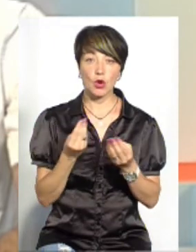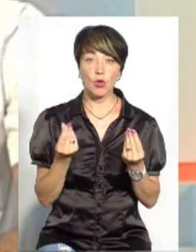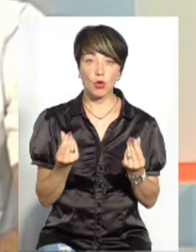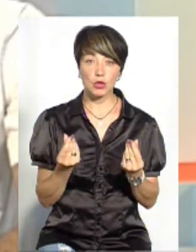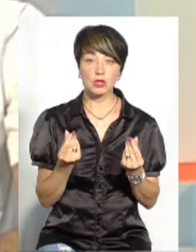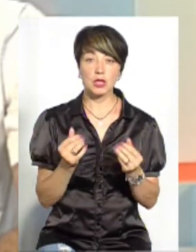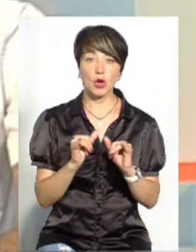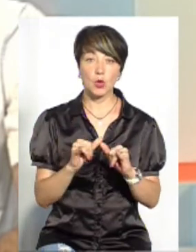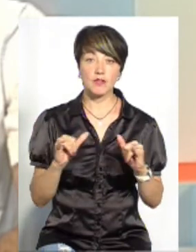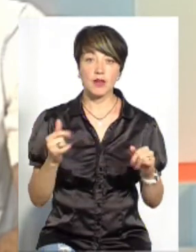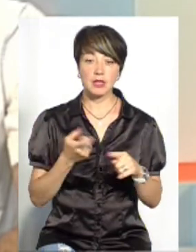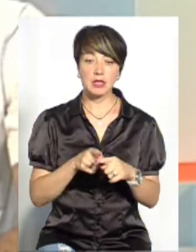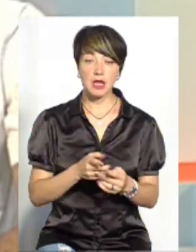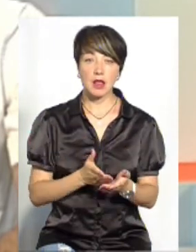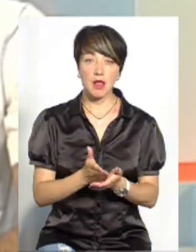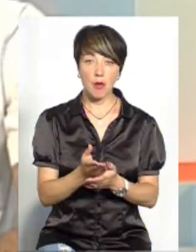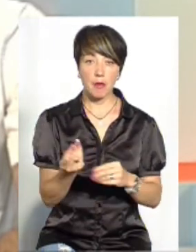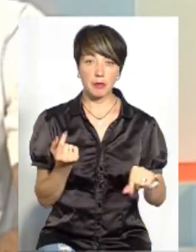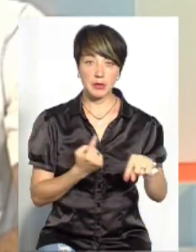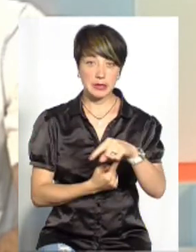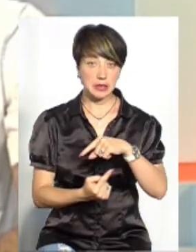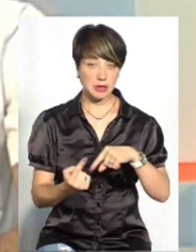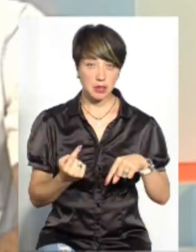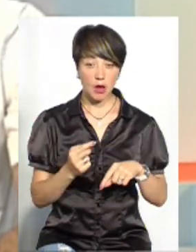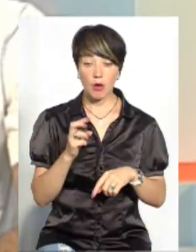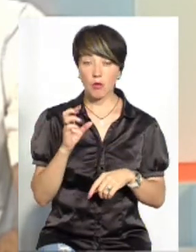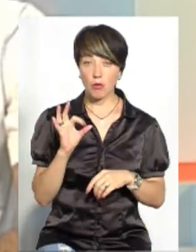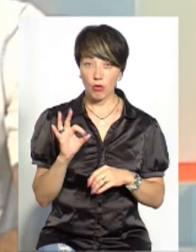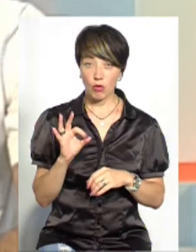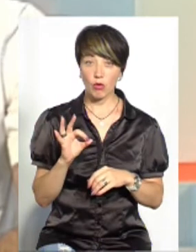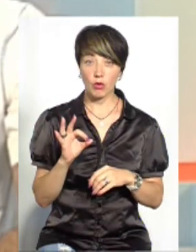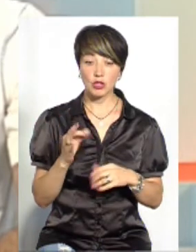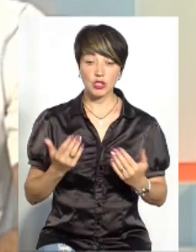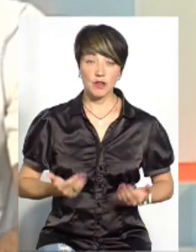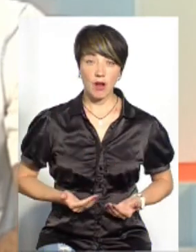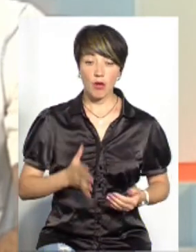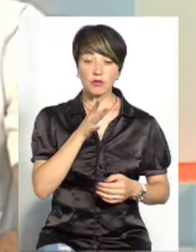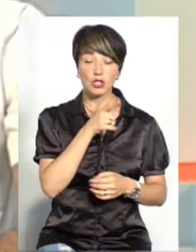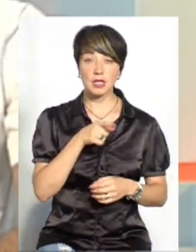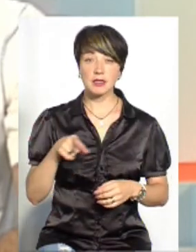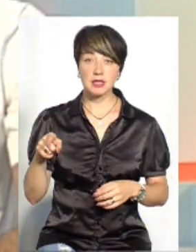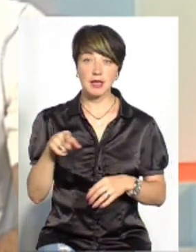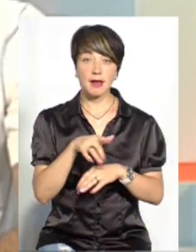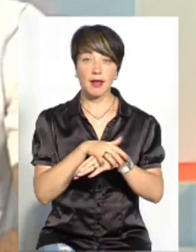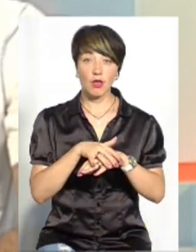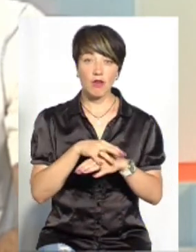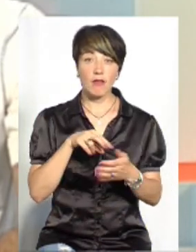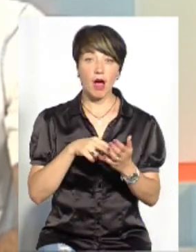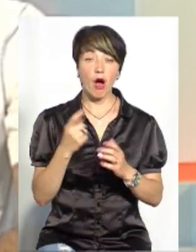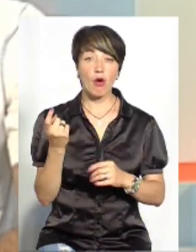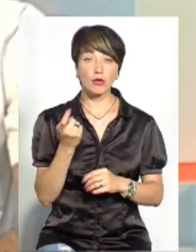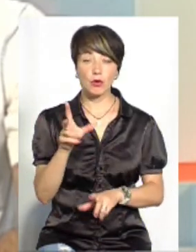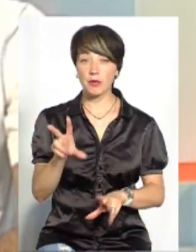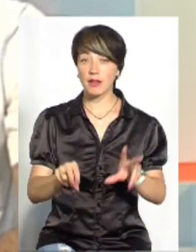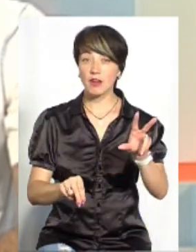те і розвивати цей напрямок в бізнесі. Тому що все-таки живемо в часи ринкової економіки і вважаю,